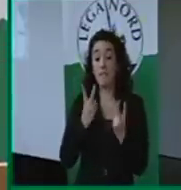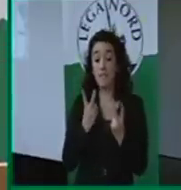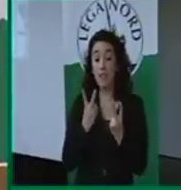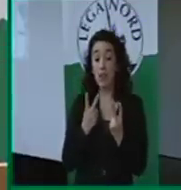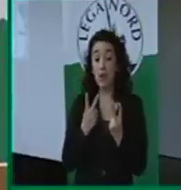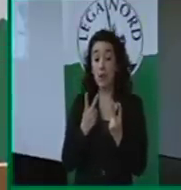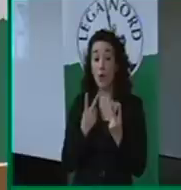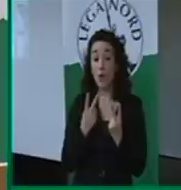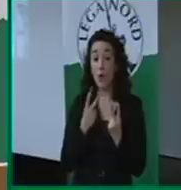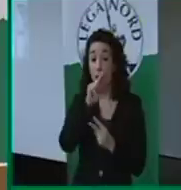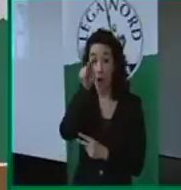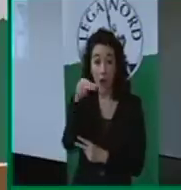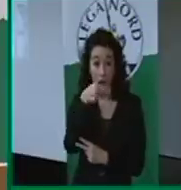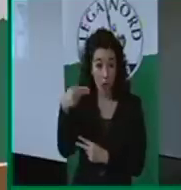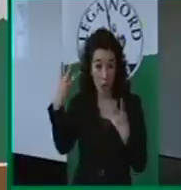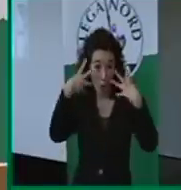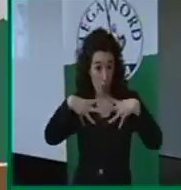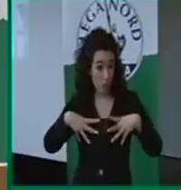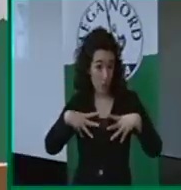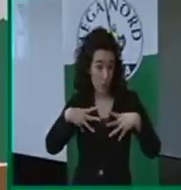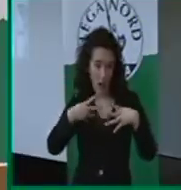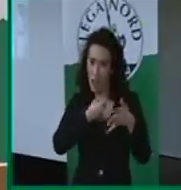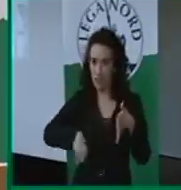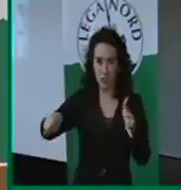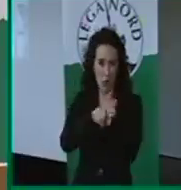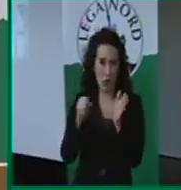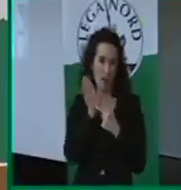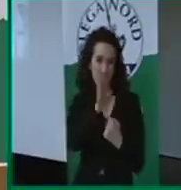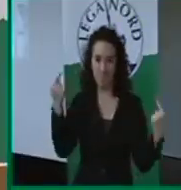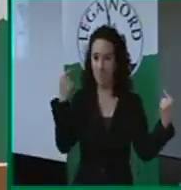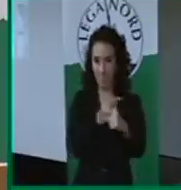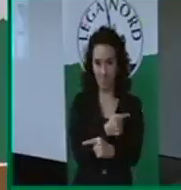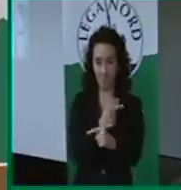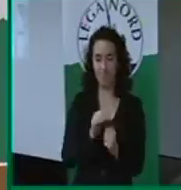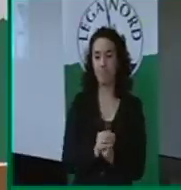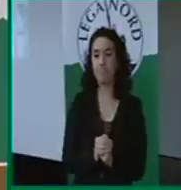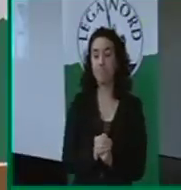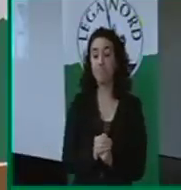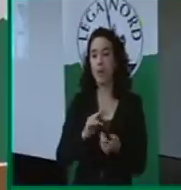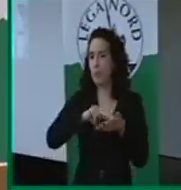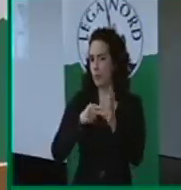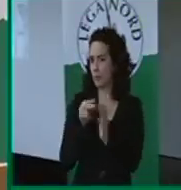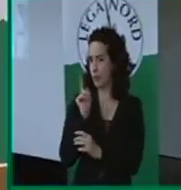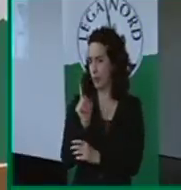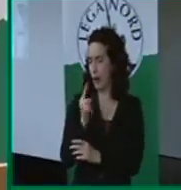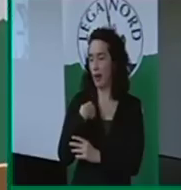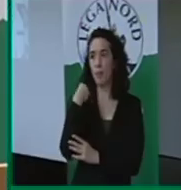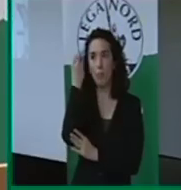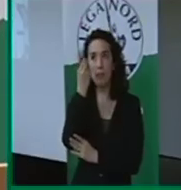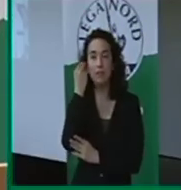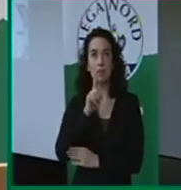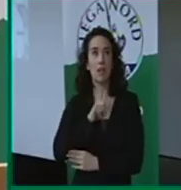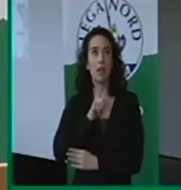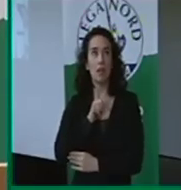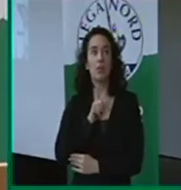sia un cambio accettabile il problema Però qual è È che mio giudizio e qui